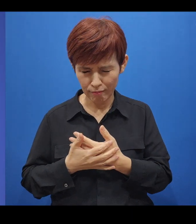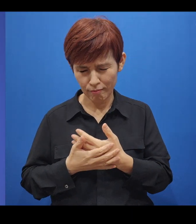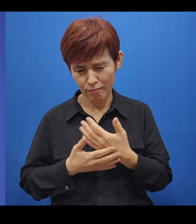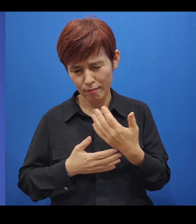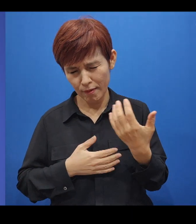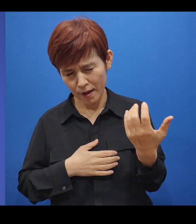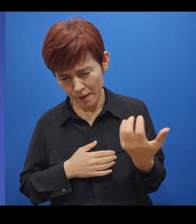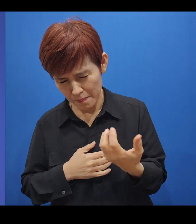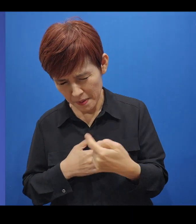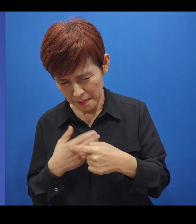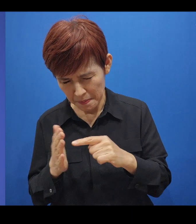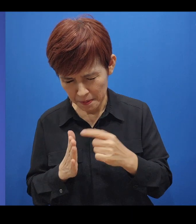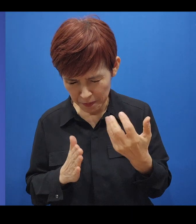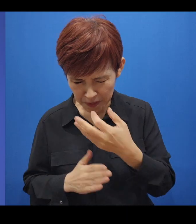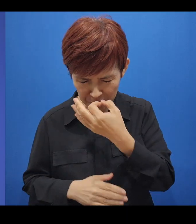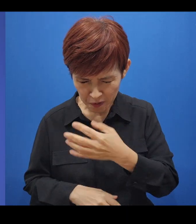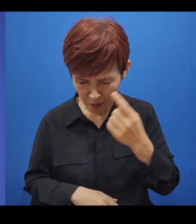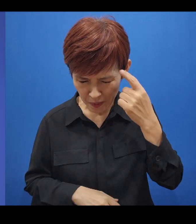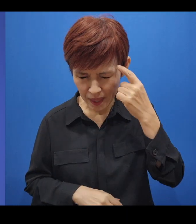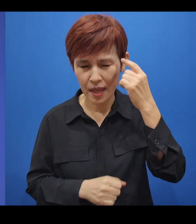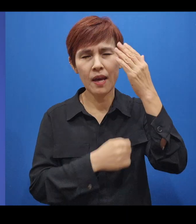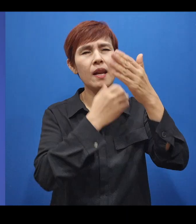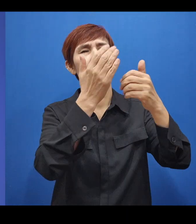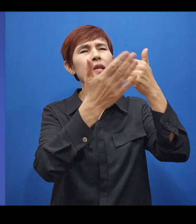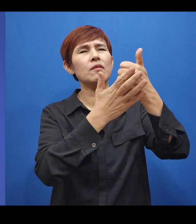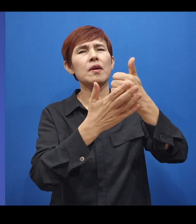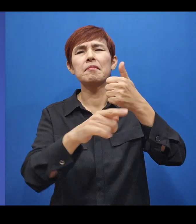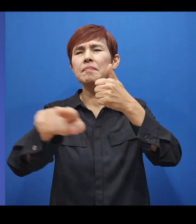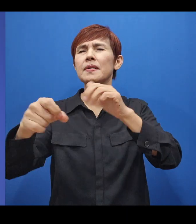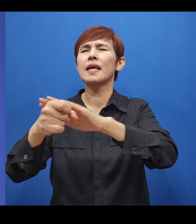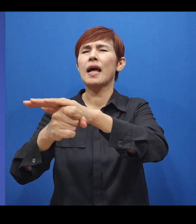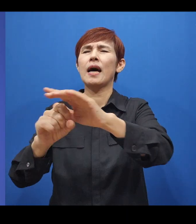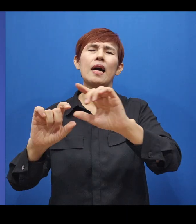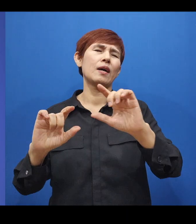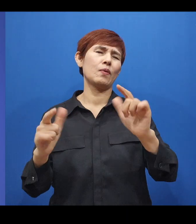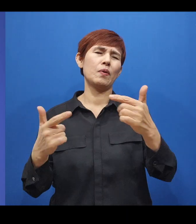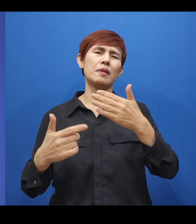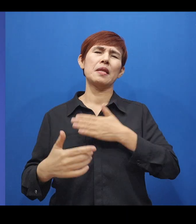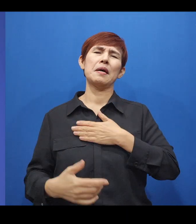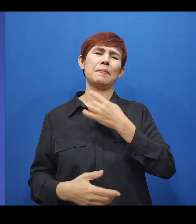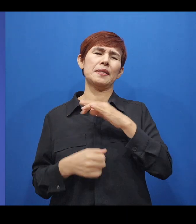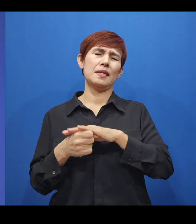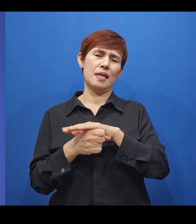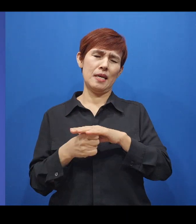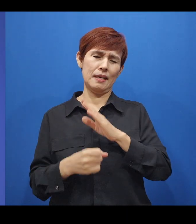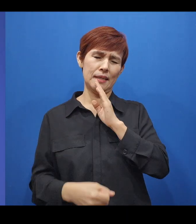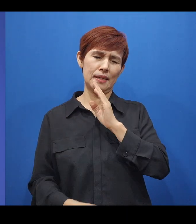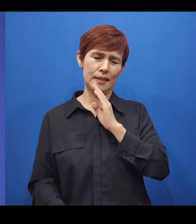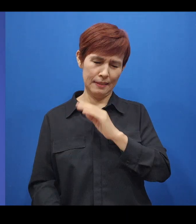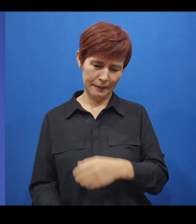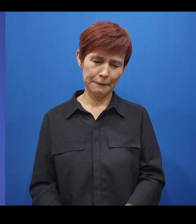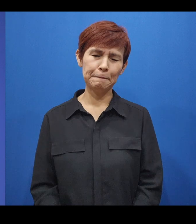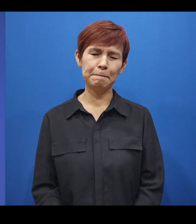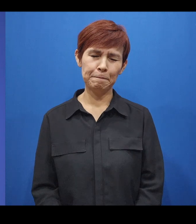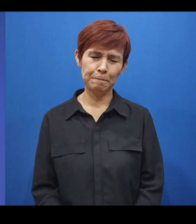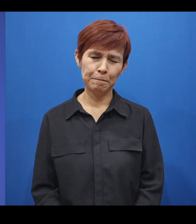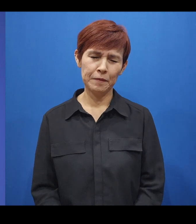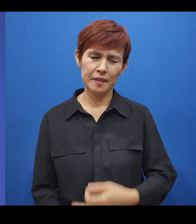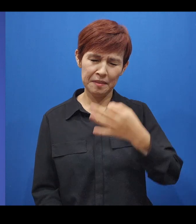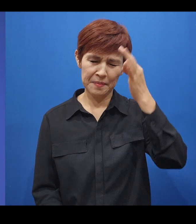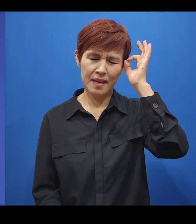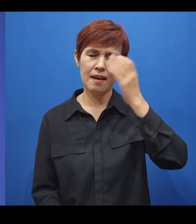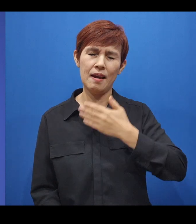건 하나님과 지체들을 사랑한 게 아니라 그저 나를 사랑하고 있었기 때문임을 이제